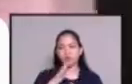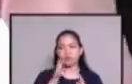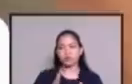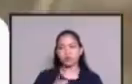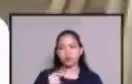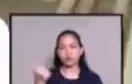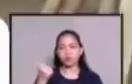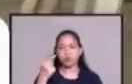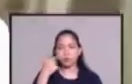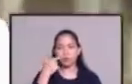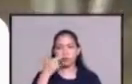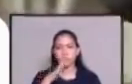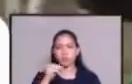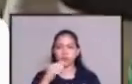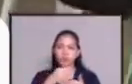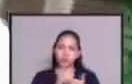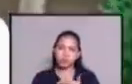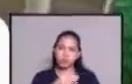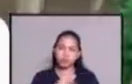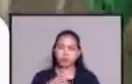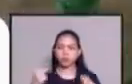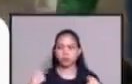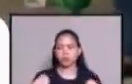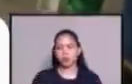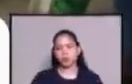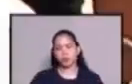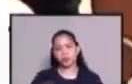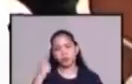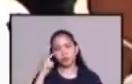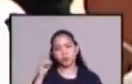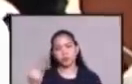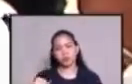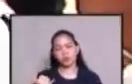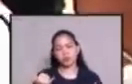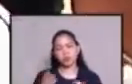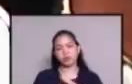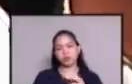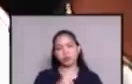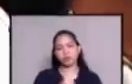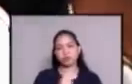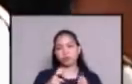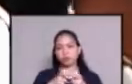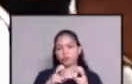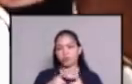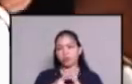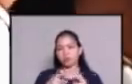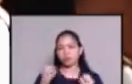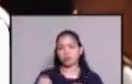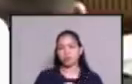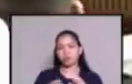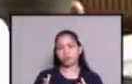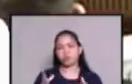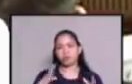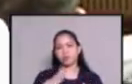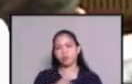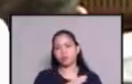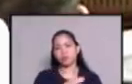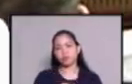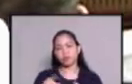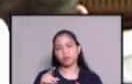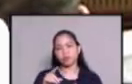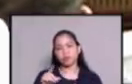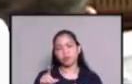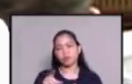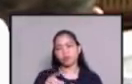ang ilang item sa budget ng Department of Health para sa taong ito kahit pa naratipikahan na ito ng Kongreso. Sa gitna